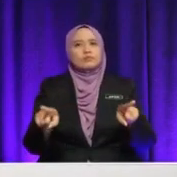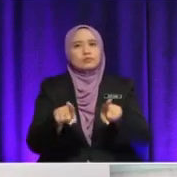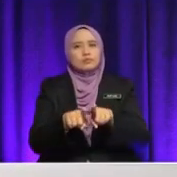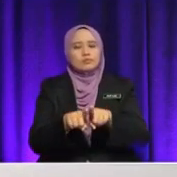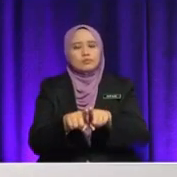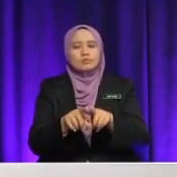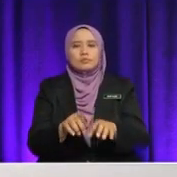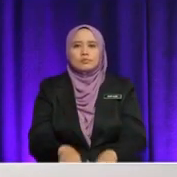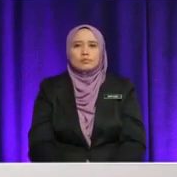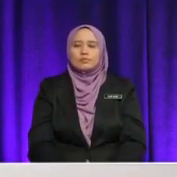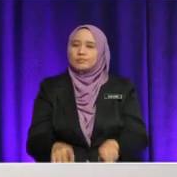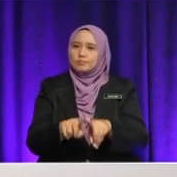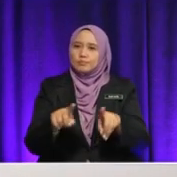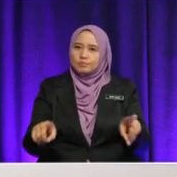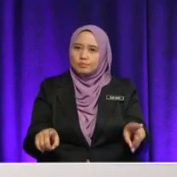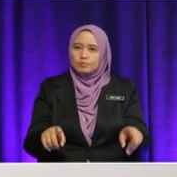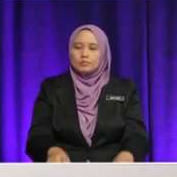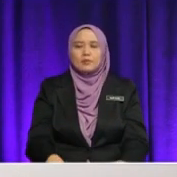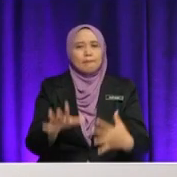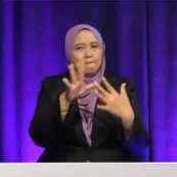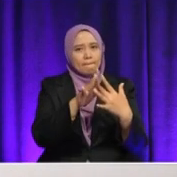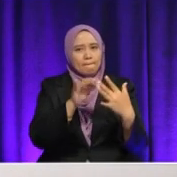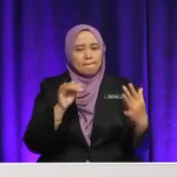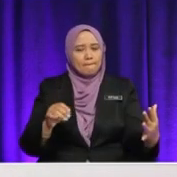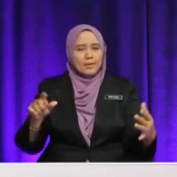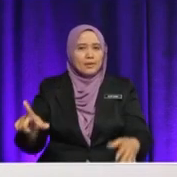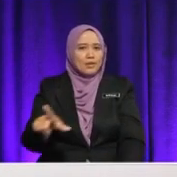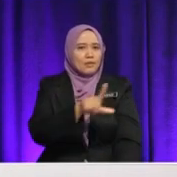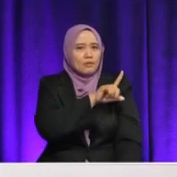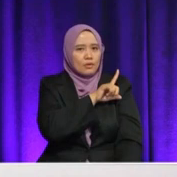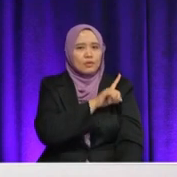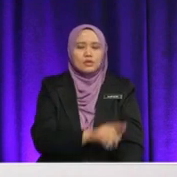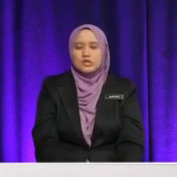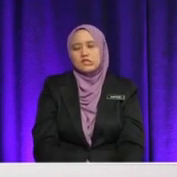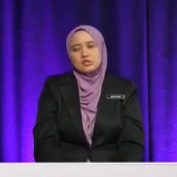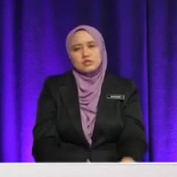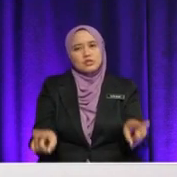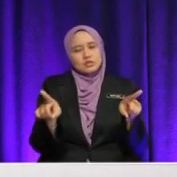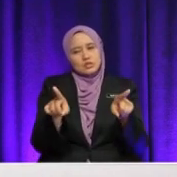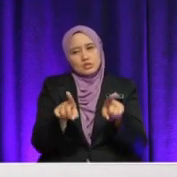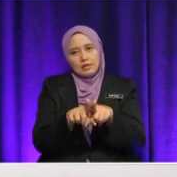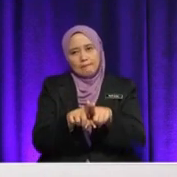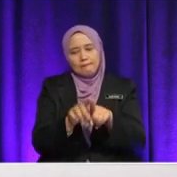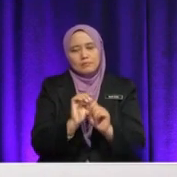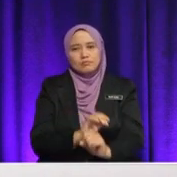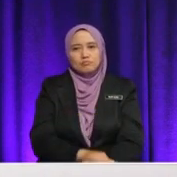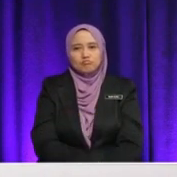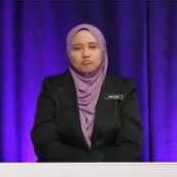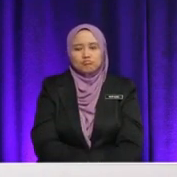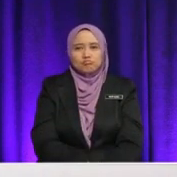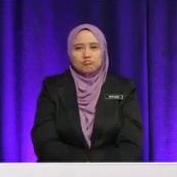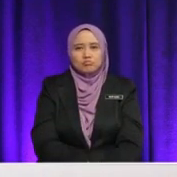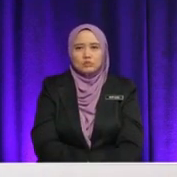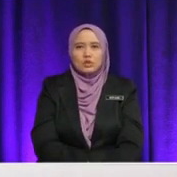memilih wakil yang berbeda di parlemen dan di dewan undangan Negeri tetapi prosesnya masih sama prosesnya masih